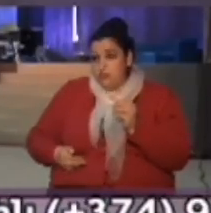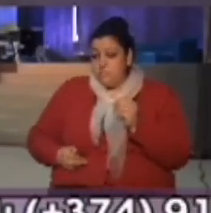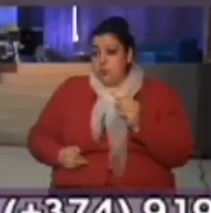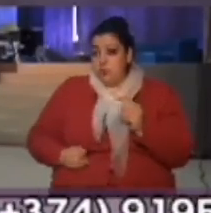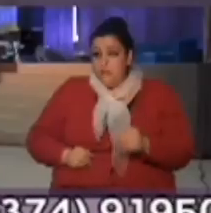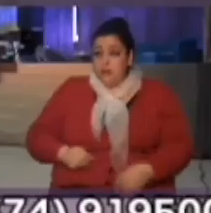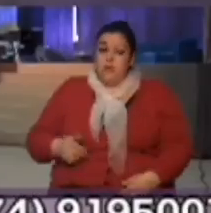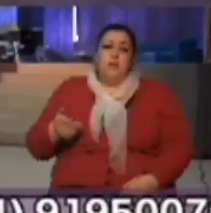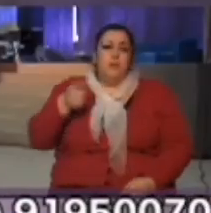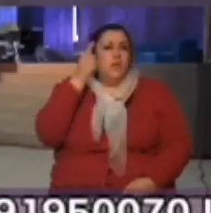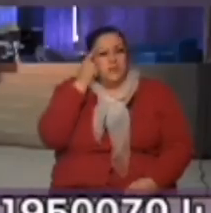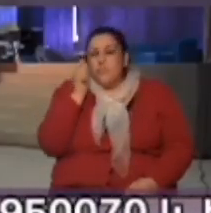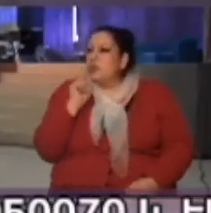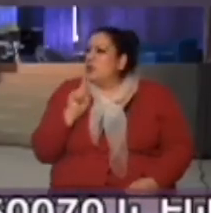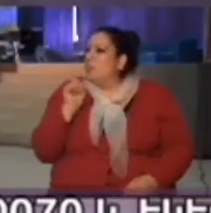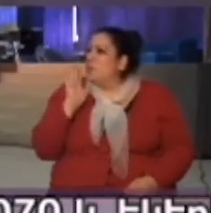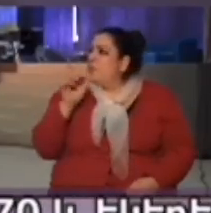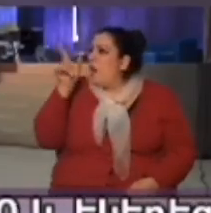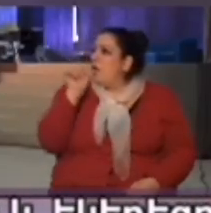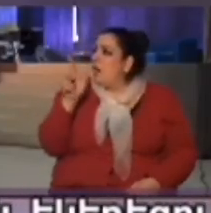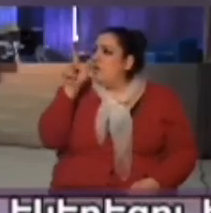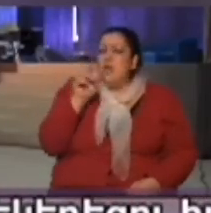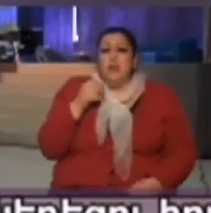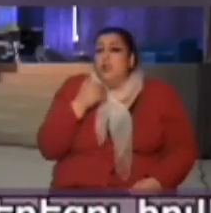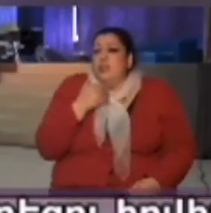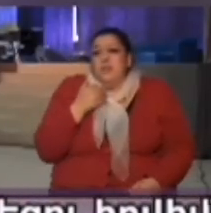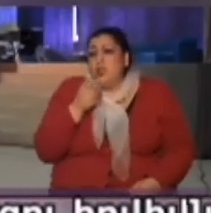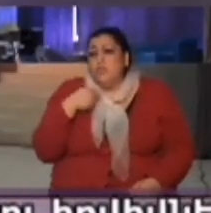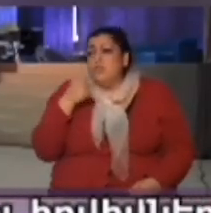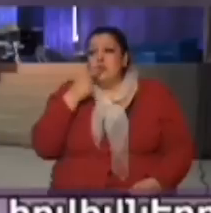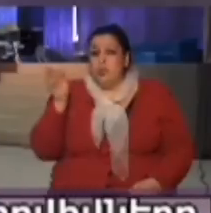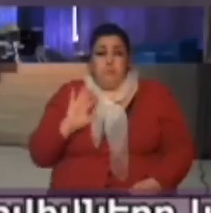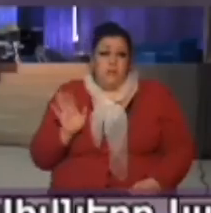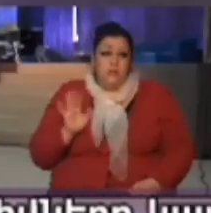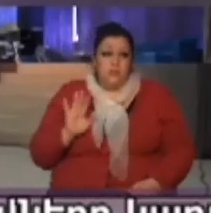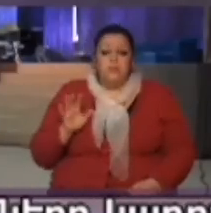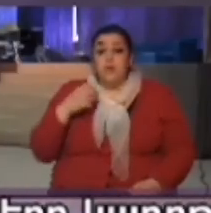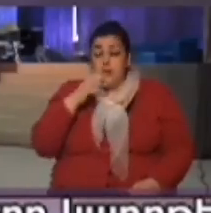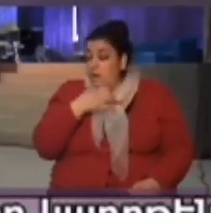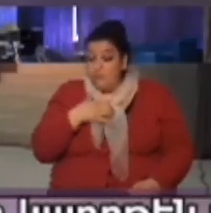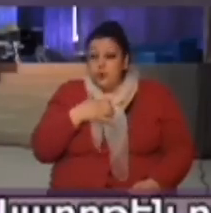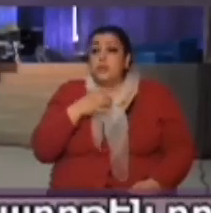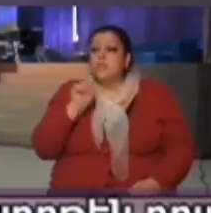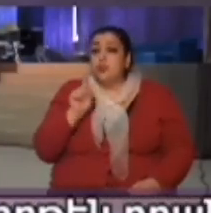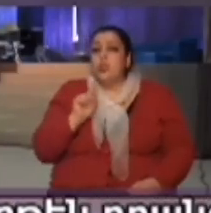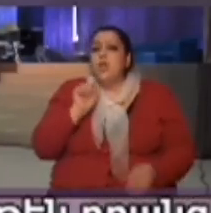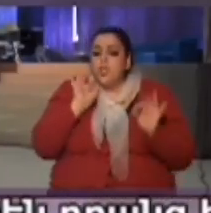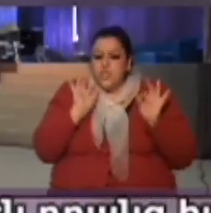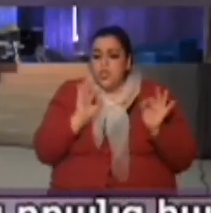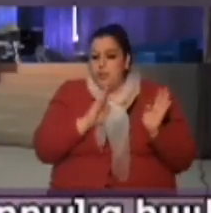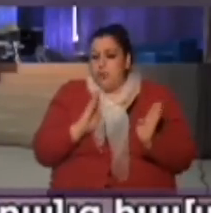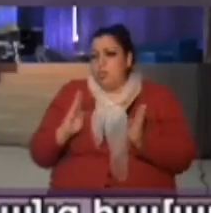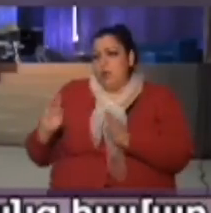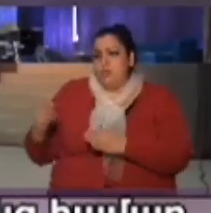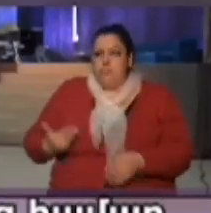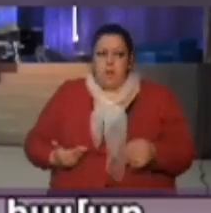տենաս են բանը ոնց եղավ։ Ու ես չեմ ասում, դա վատ է։ Ես ընդամենն ասում եմ, որ մենք որը որից հետո ենք դեպի առաջնահերթությունների